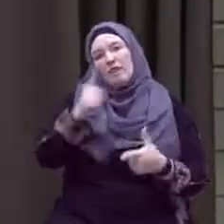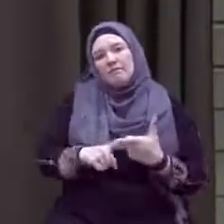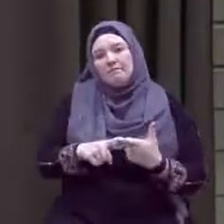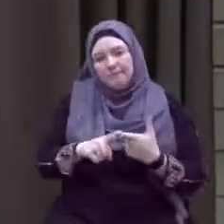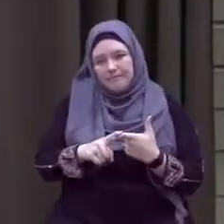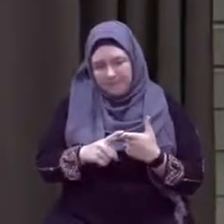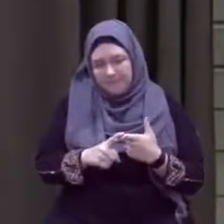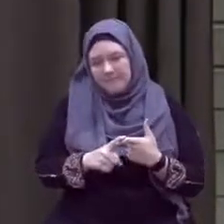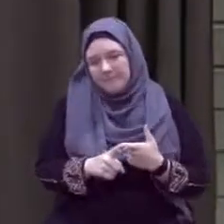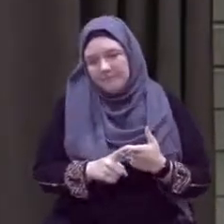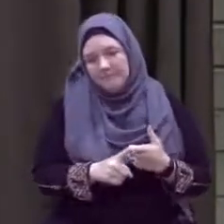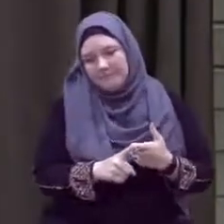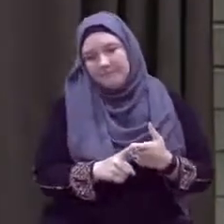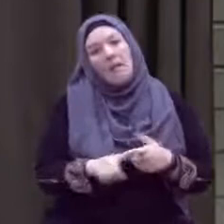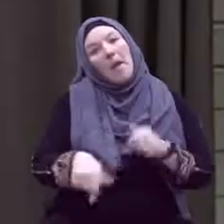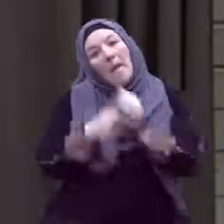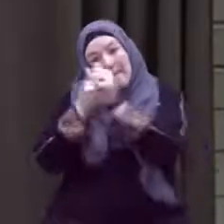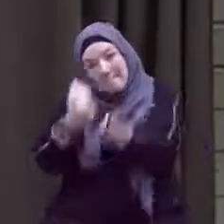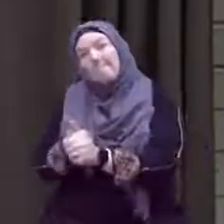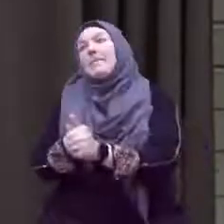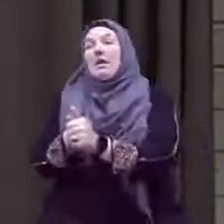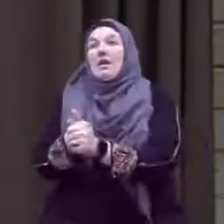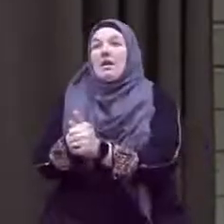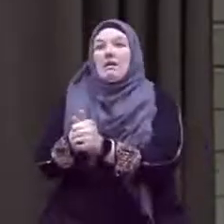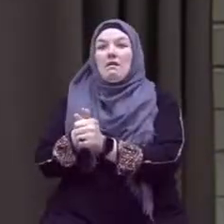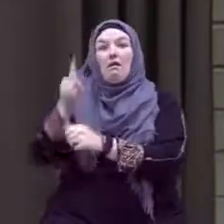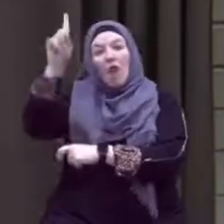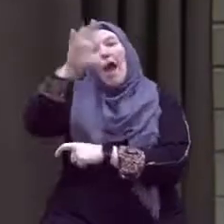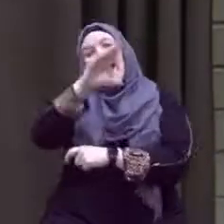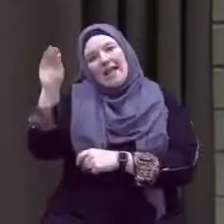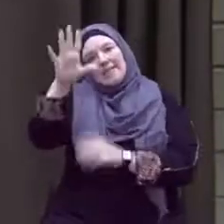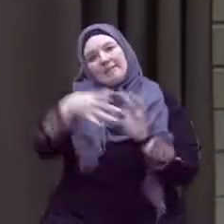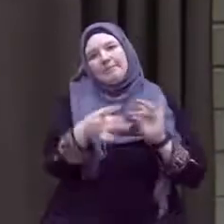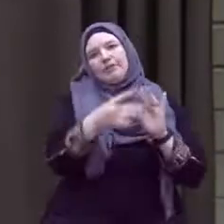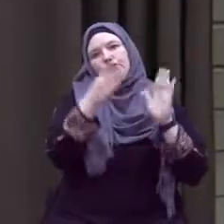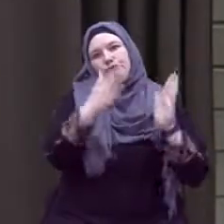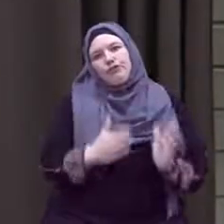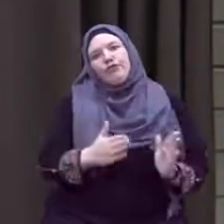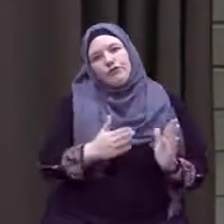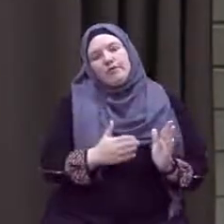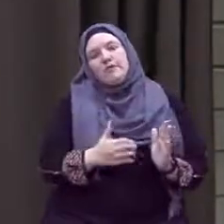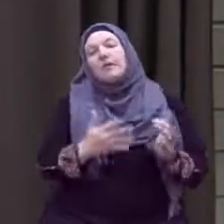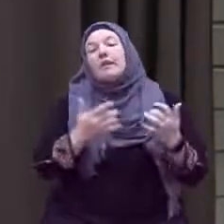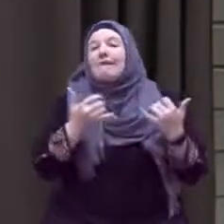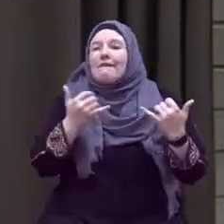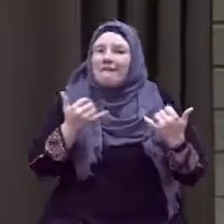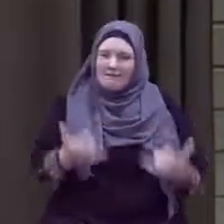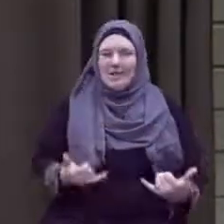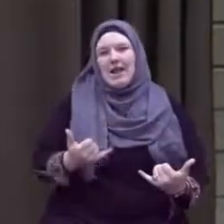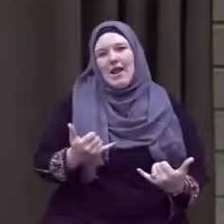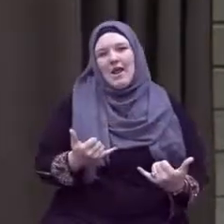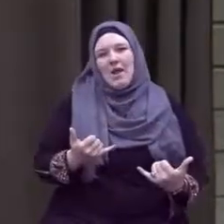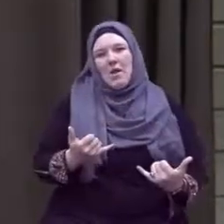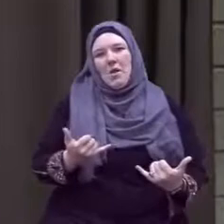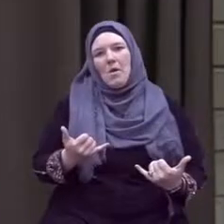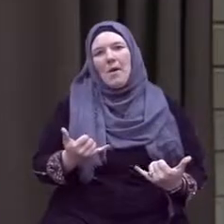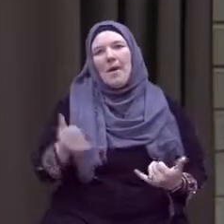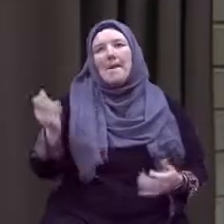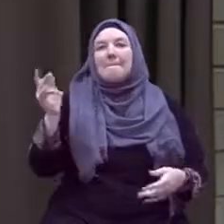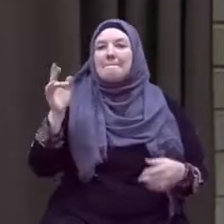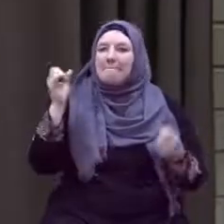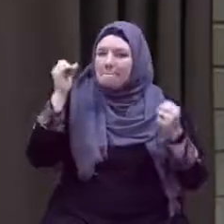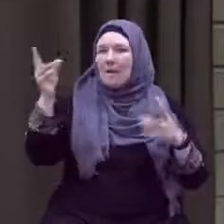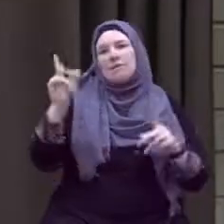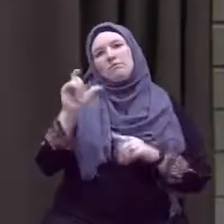اللَّهَ وَأَطِيعُ الرَّسُولُ. Obey Allah and obey His Messenger. Now we are flagrantly